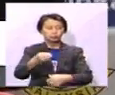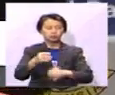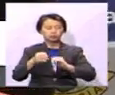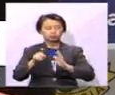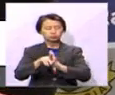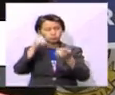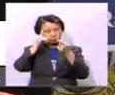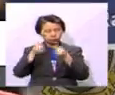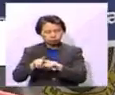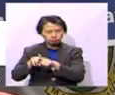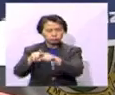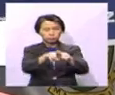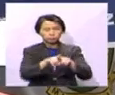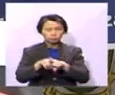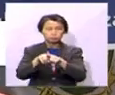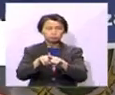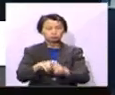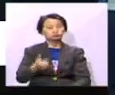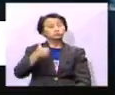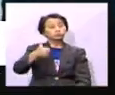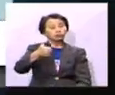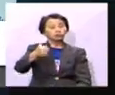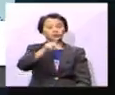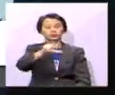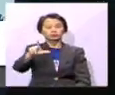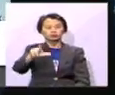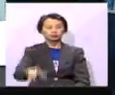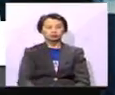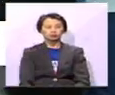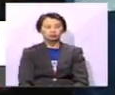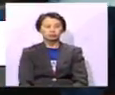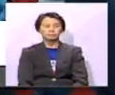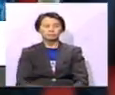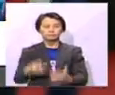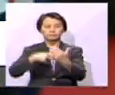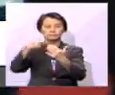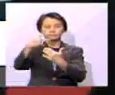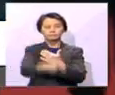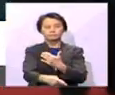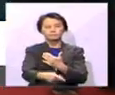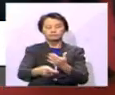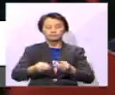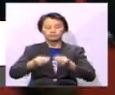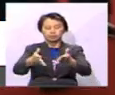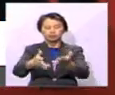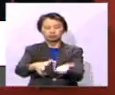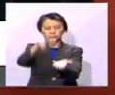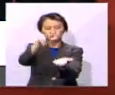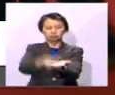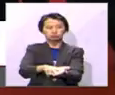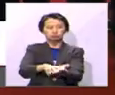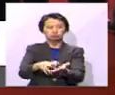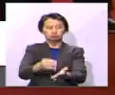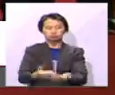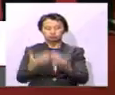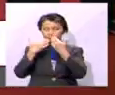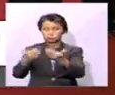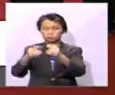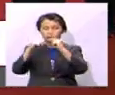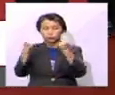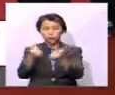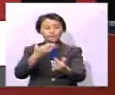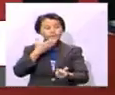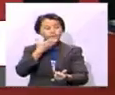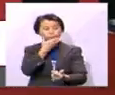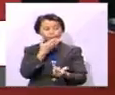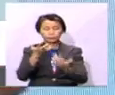Bersepakat apa semua tu. So, baguslah. Program itu juga memberi pengiktirafan dan penghargaan kepada golongan belia